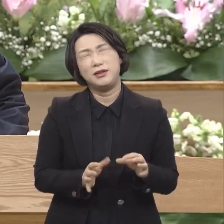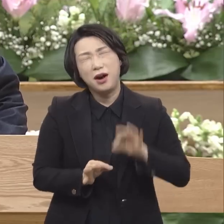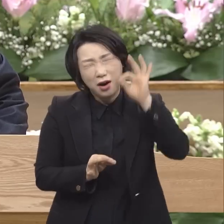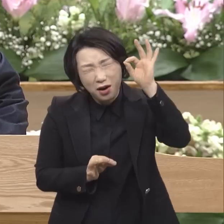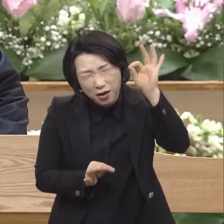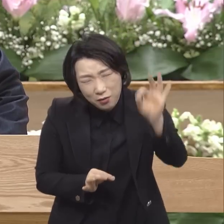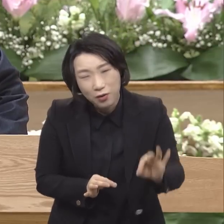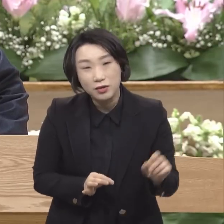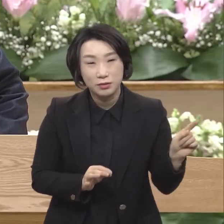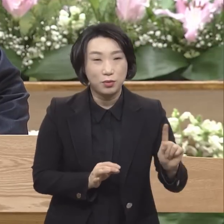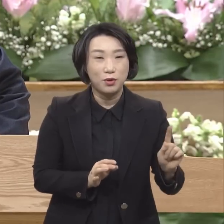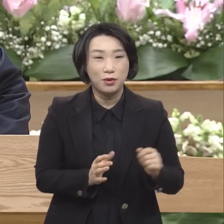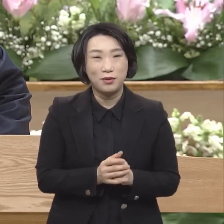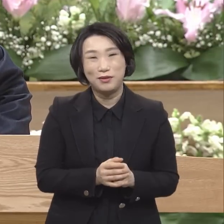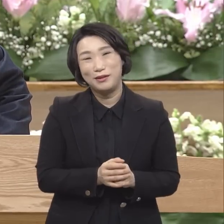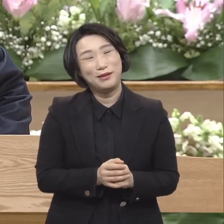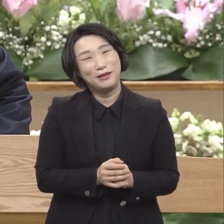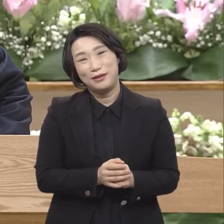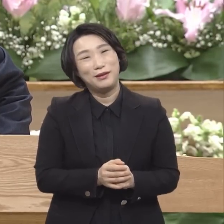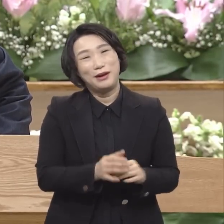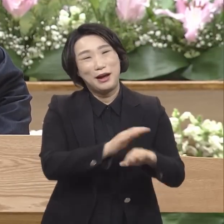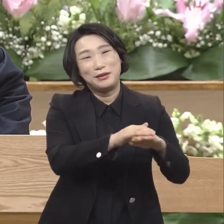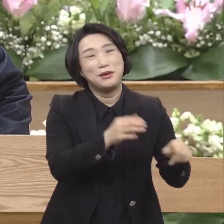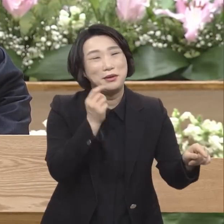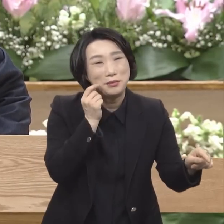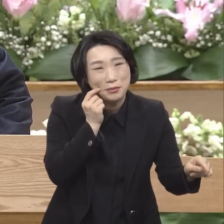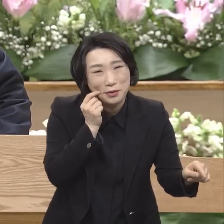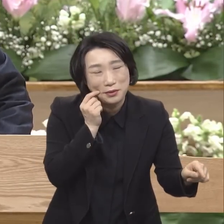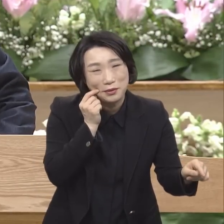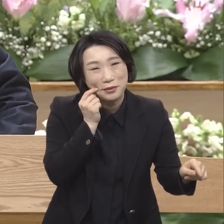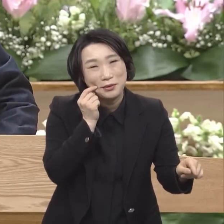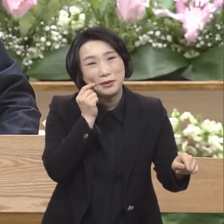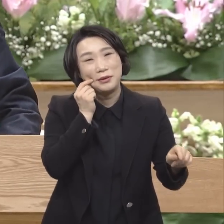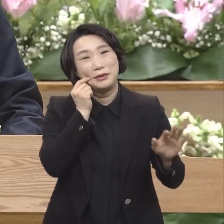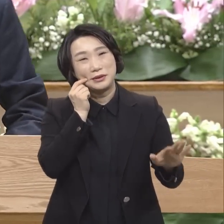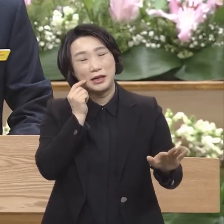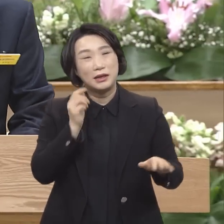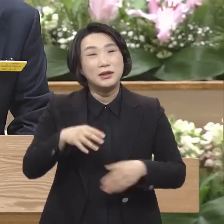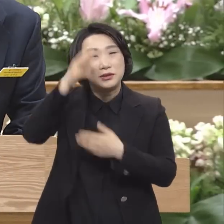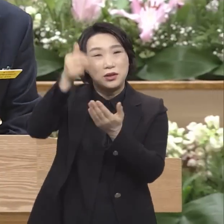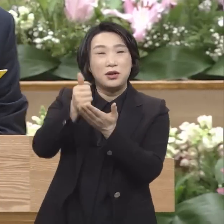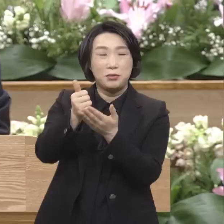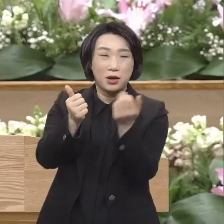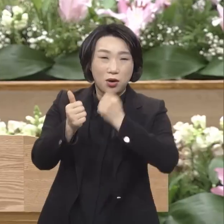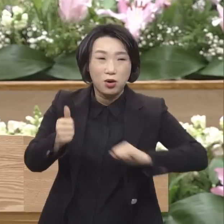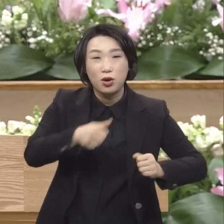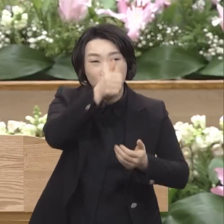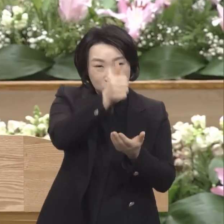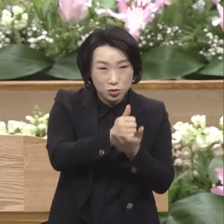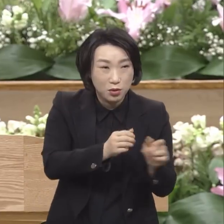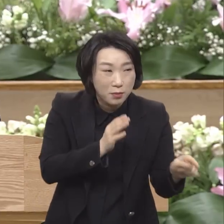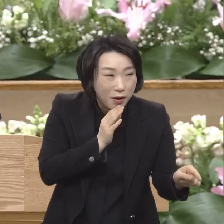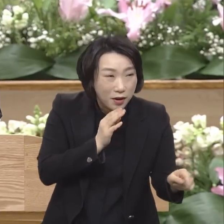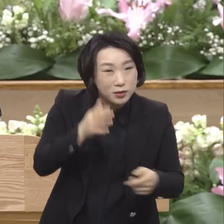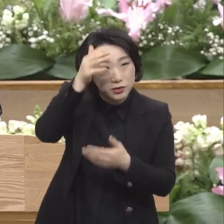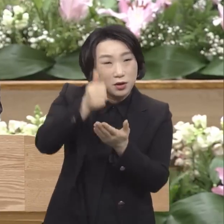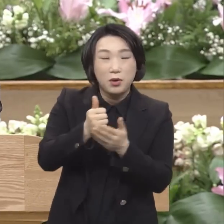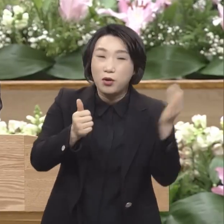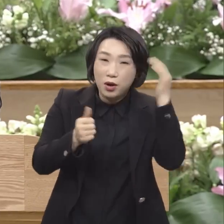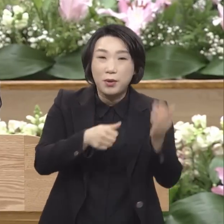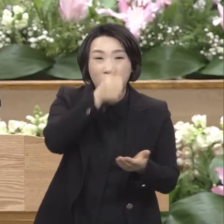영원히 무엇으로도 해결할 수 없는 성령의 거역죄와